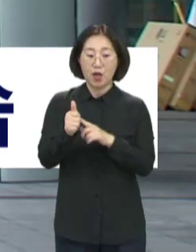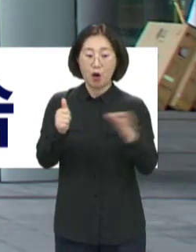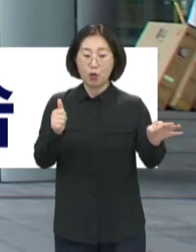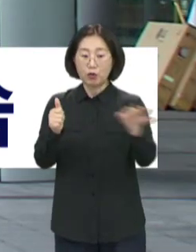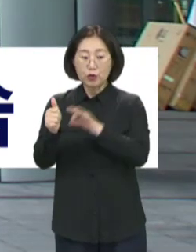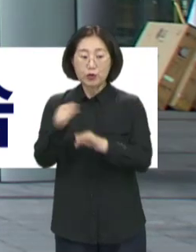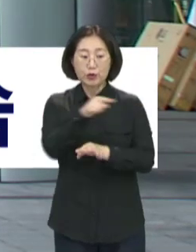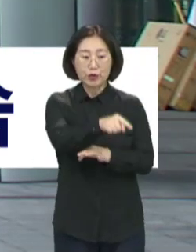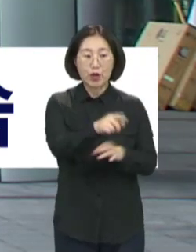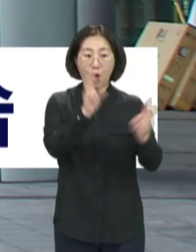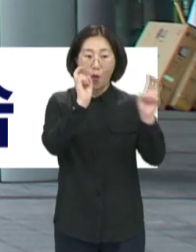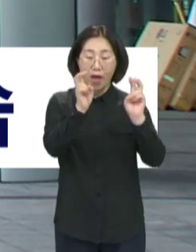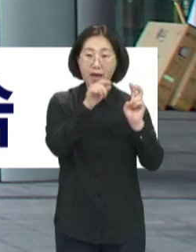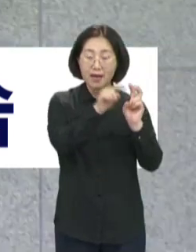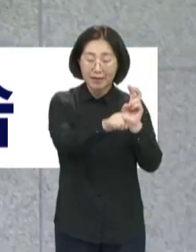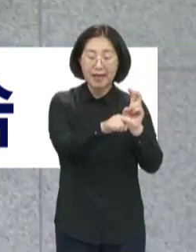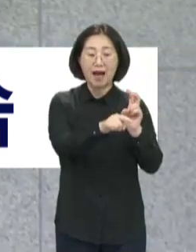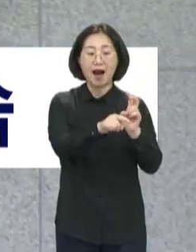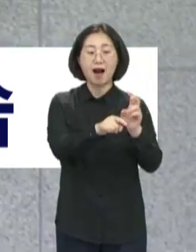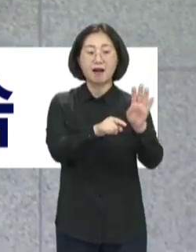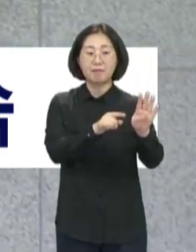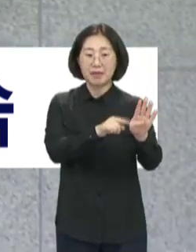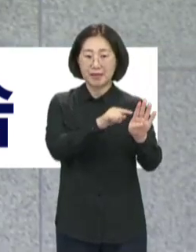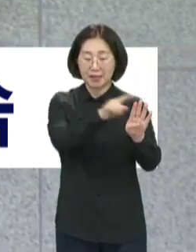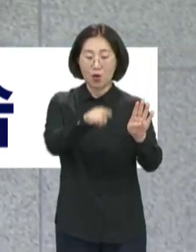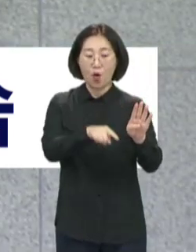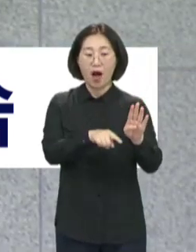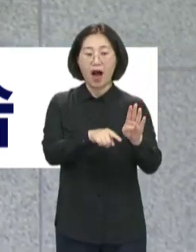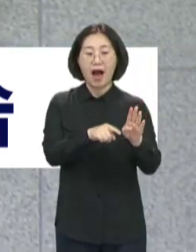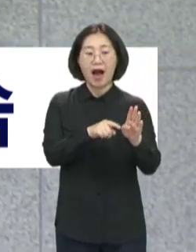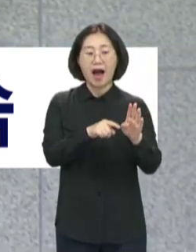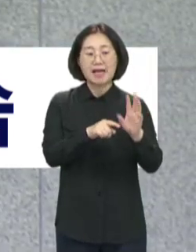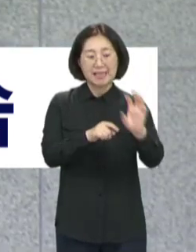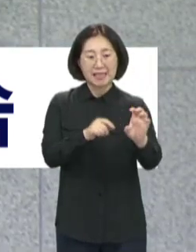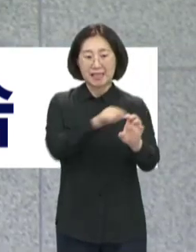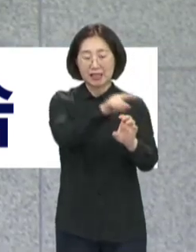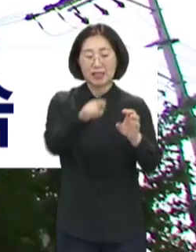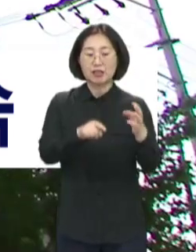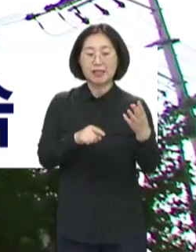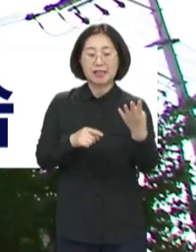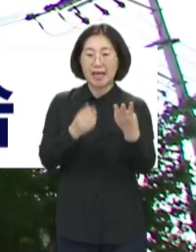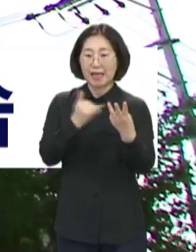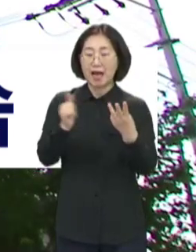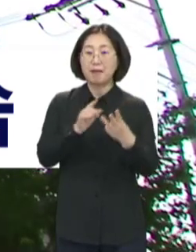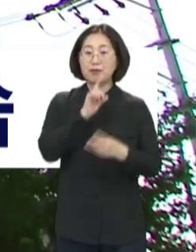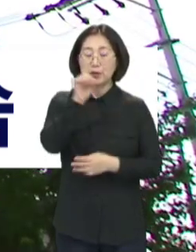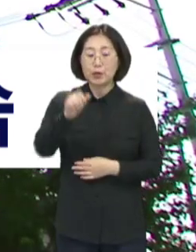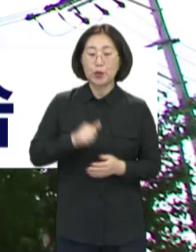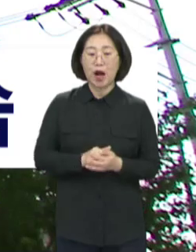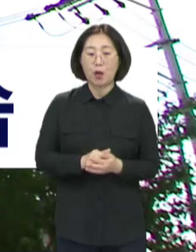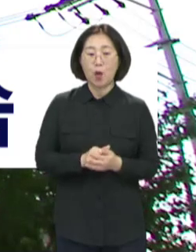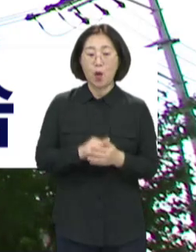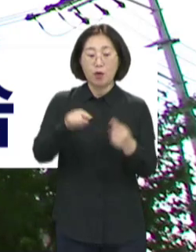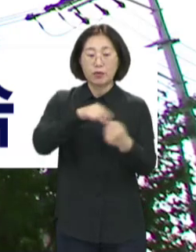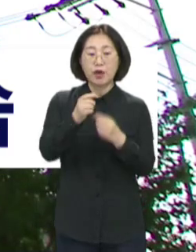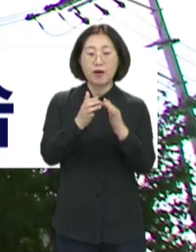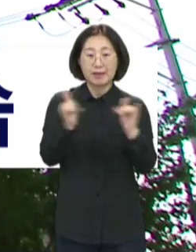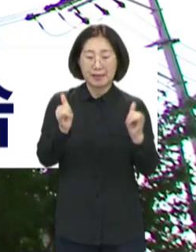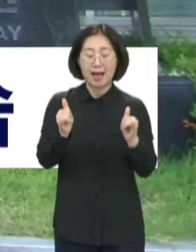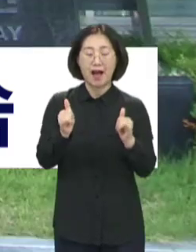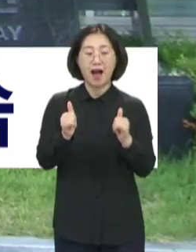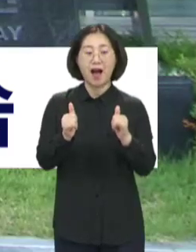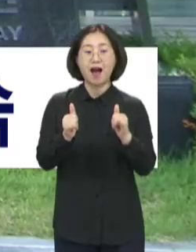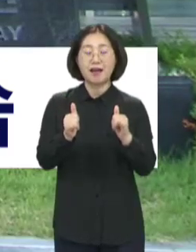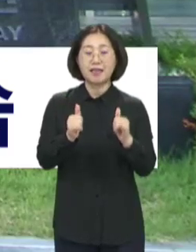건넨 전철전력설비업체 회장 B씨와 계열사 대표이사 C씨를 구속기소하고 계열사 실운영자 51살